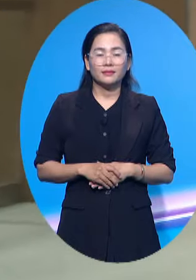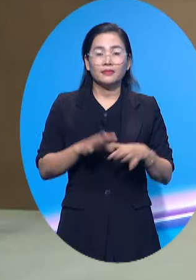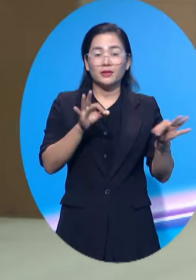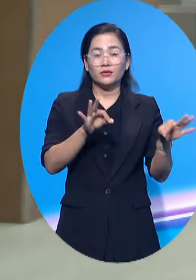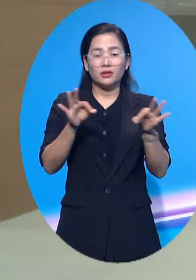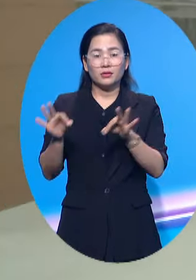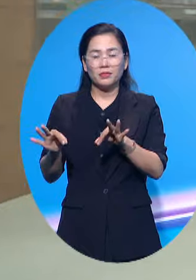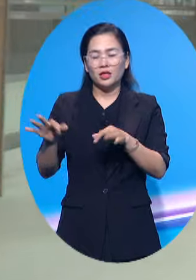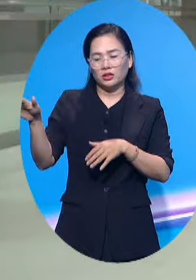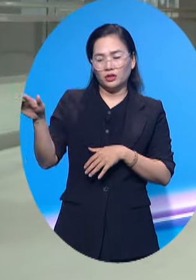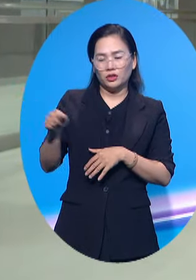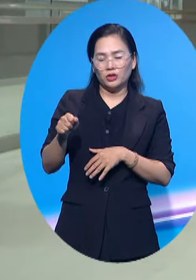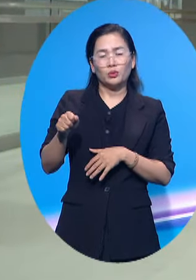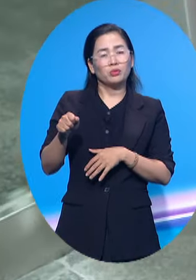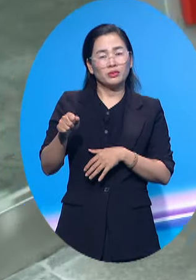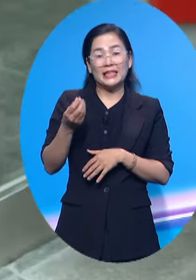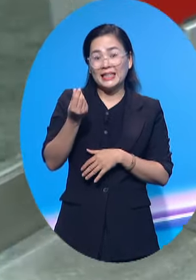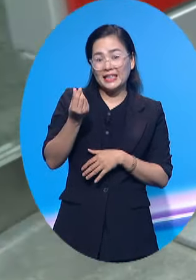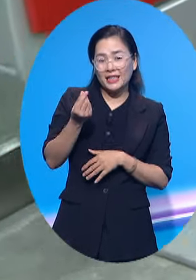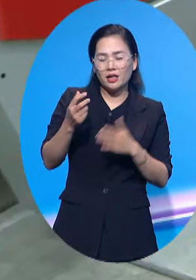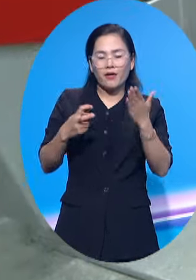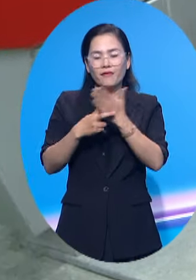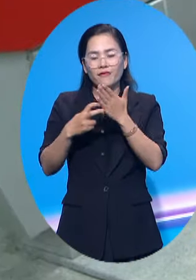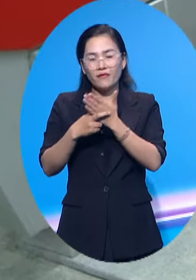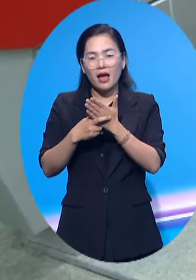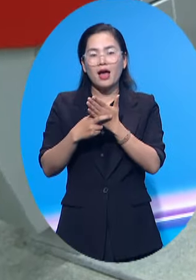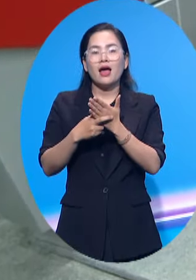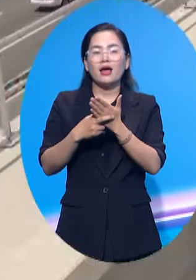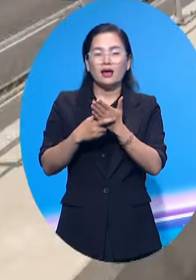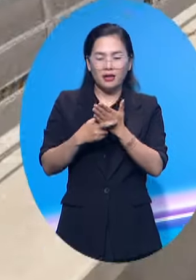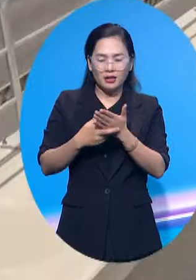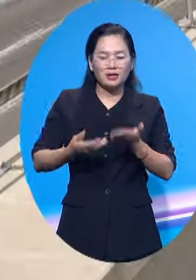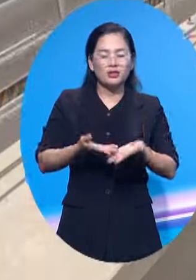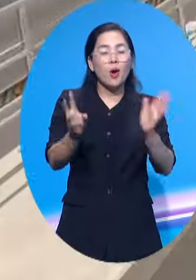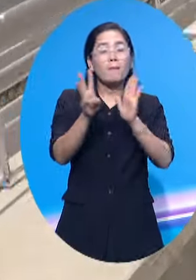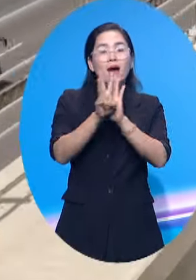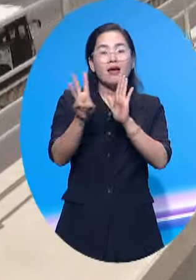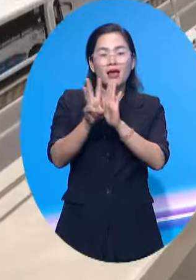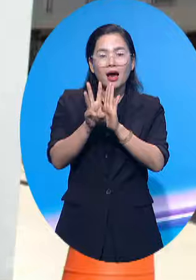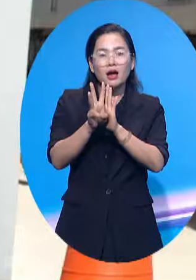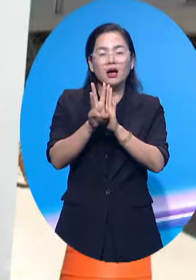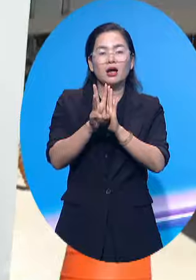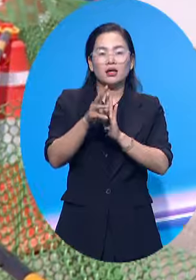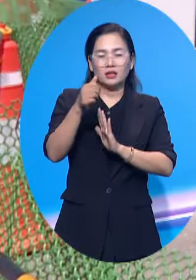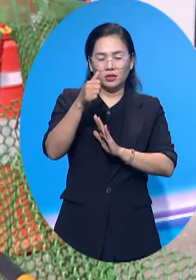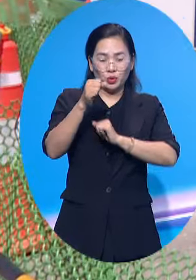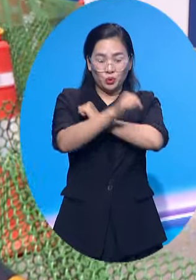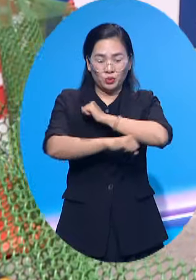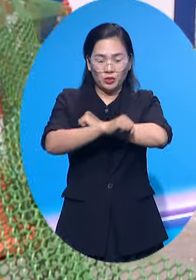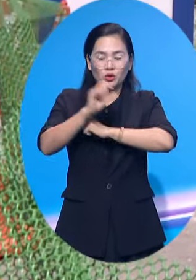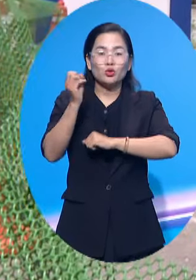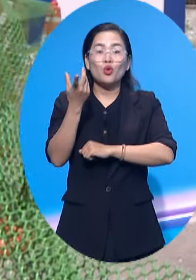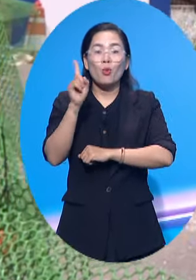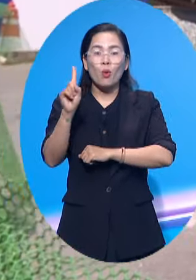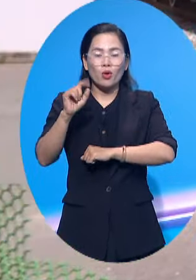Thành phố Hồ Chí Minh sẽ dùng ngân sách hỗ trợ 100% giá vé vận chuyển bằng đường sắt đô thị trong thời gian 3 tháng đầu kể từ ngày tuyến metro số 1 bắt đầu khai